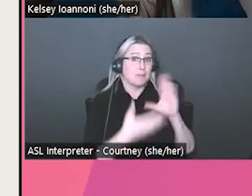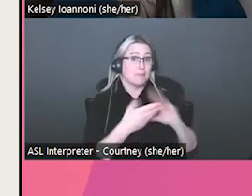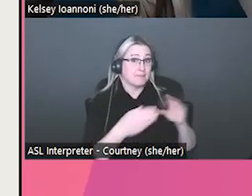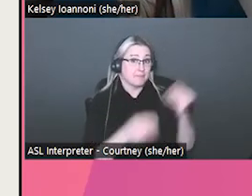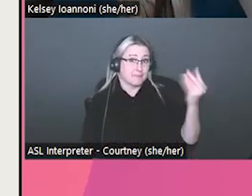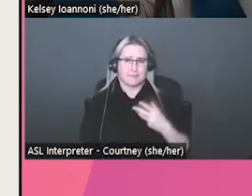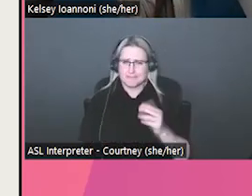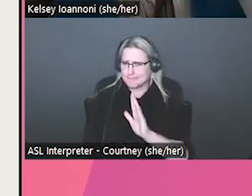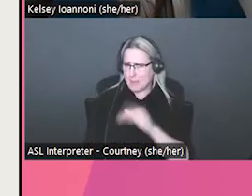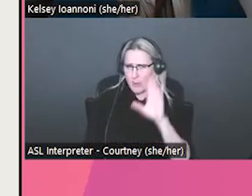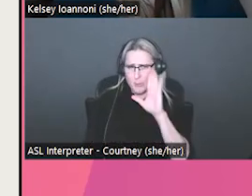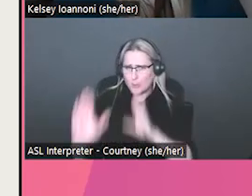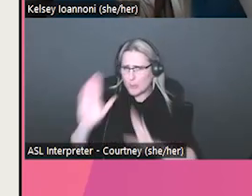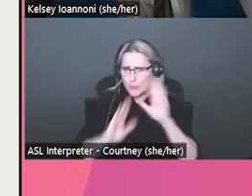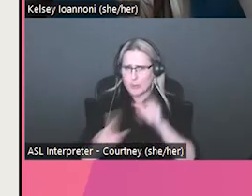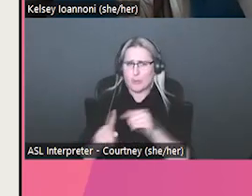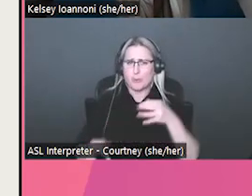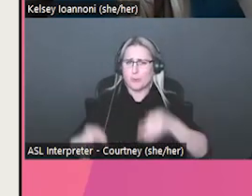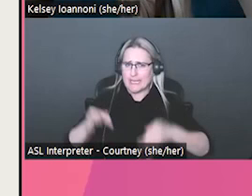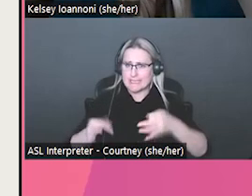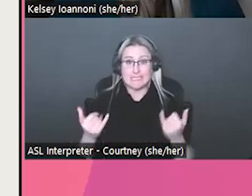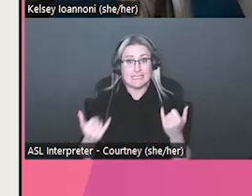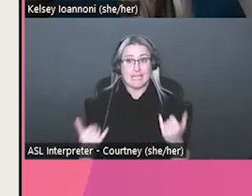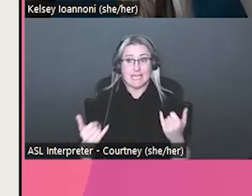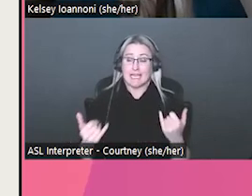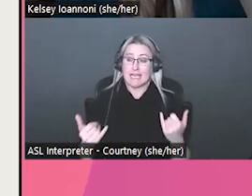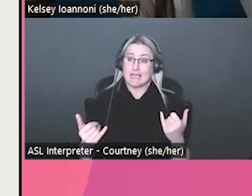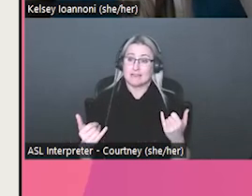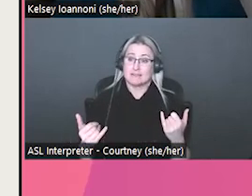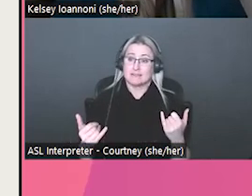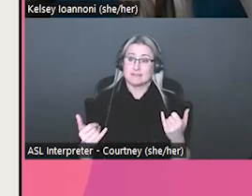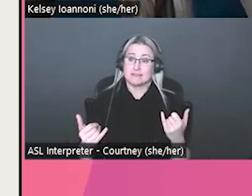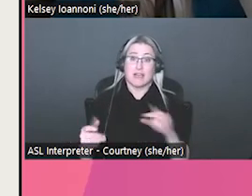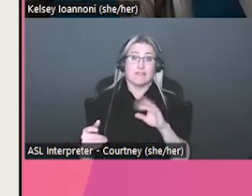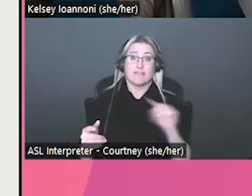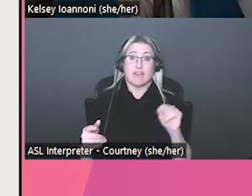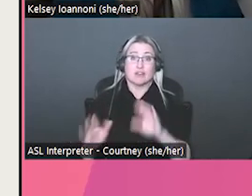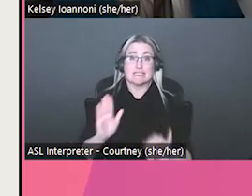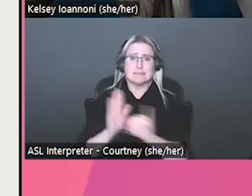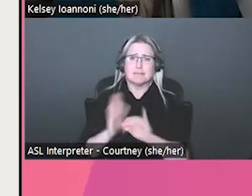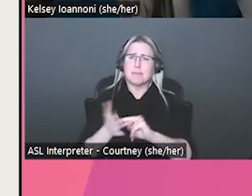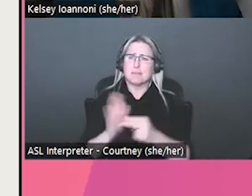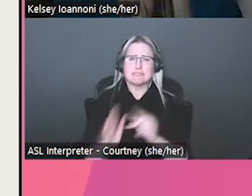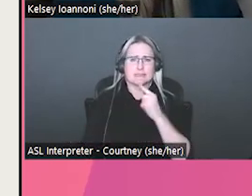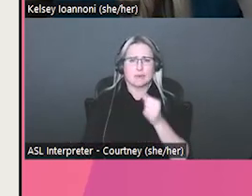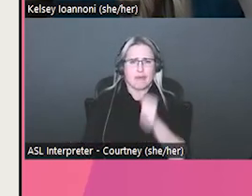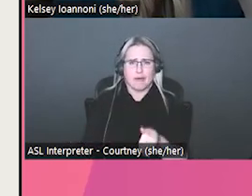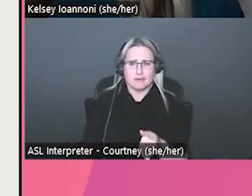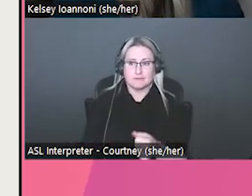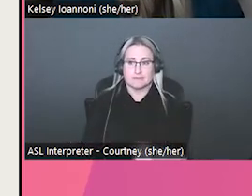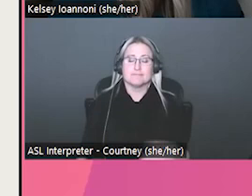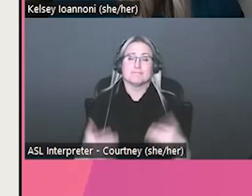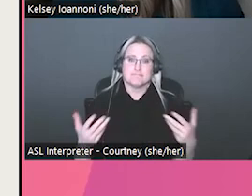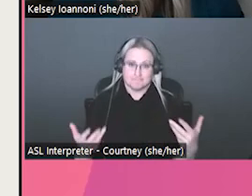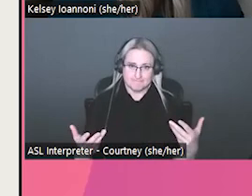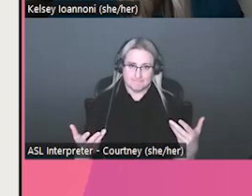j'étudie la corpulence, elle m'a dit généralement, si je m'inquiète tellement de ta grosseur, surtout maintenant que tu étudies la